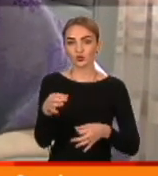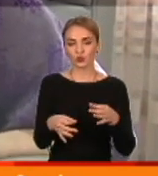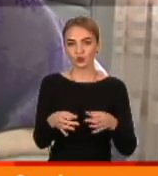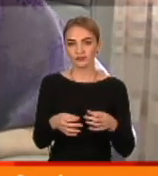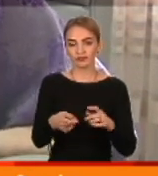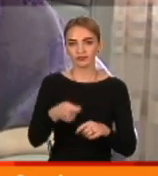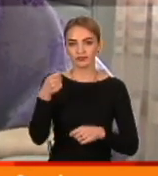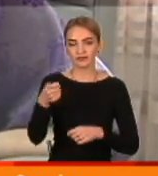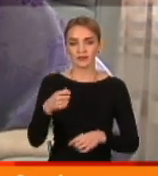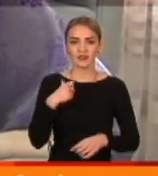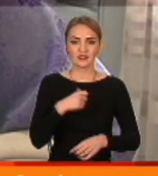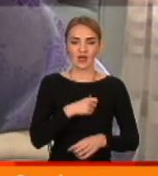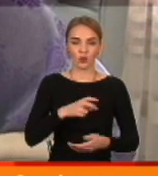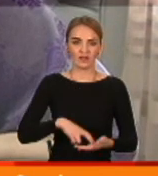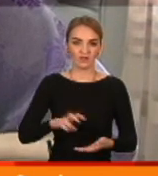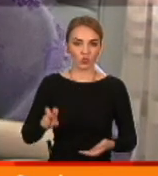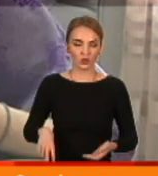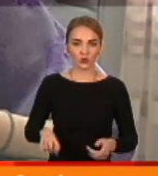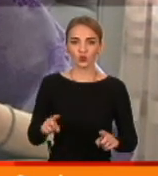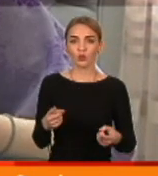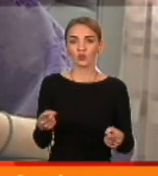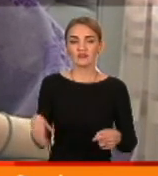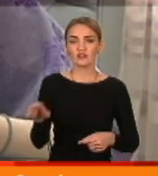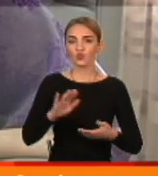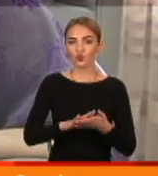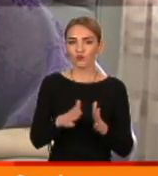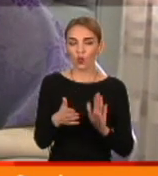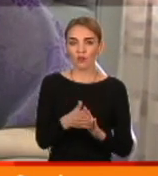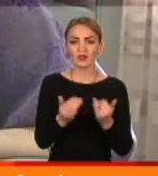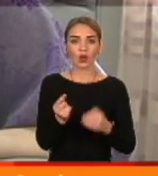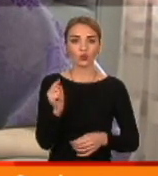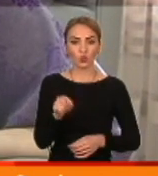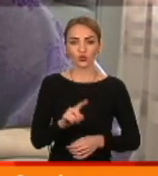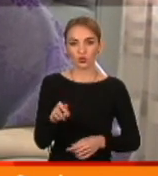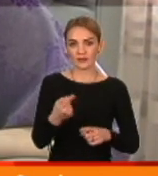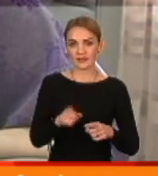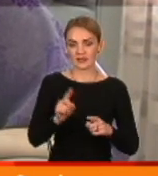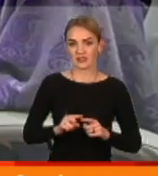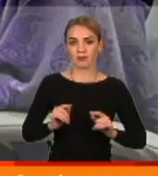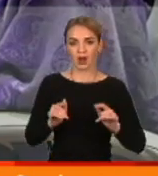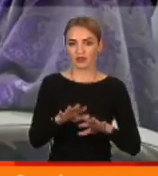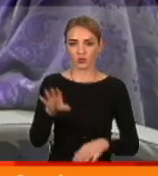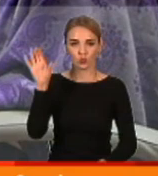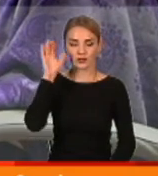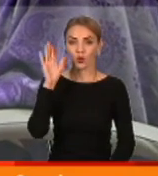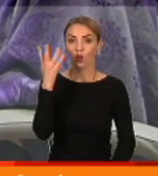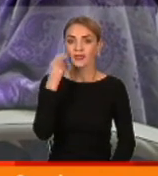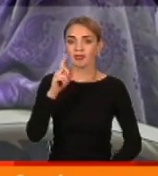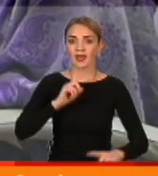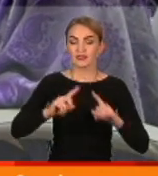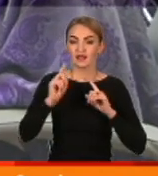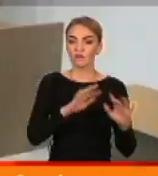заявляються суддями самовідводи, чомусь складаються всі умови для того, щоб ці справи не слухалися. Каже, навіть коли